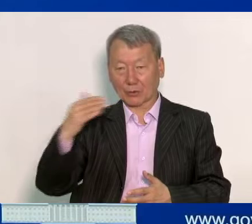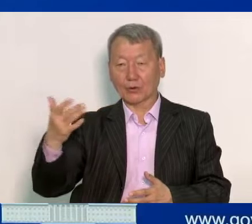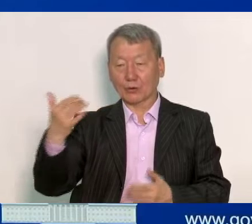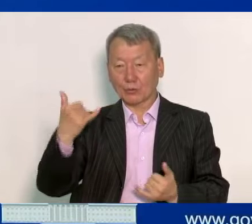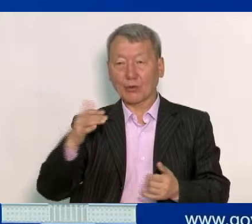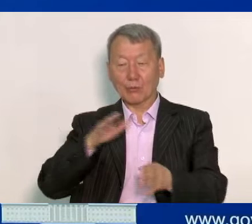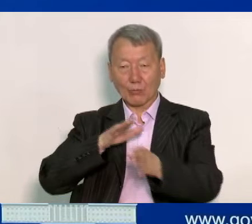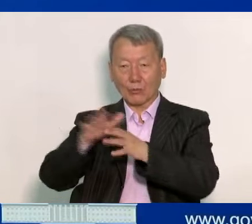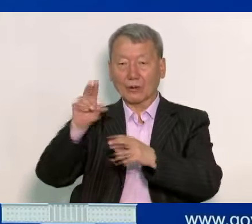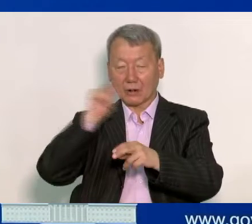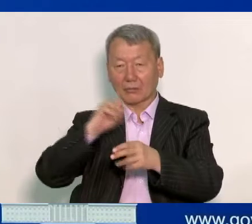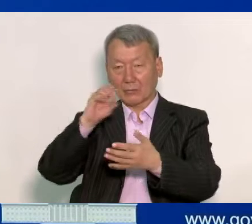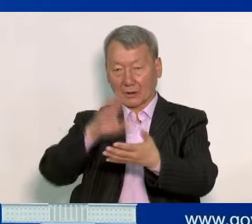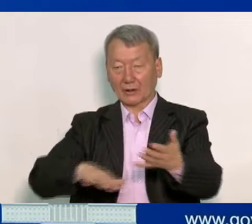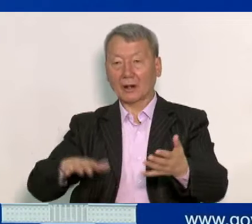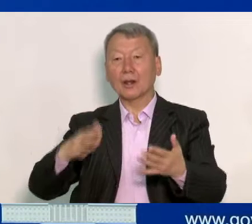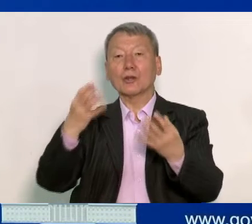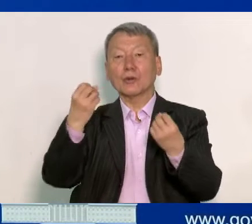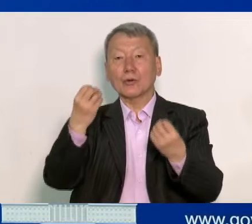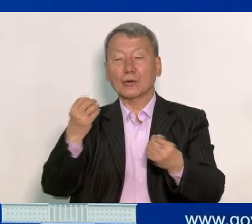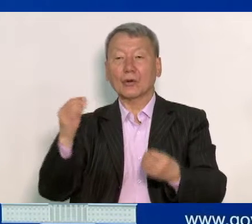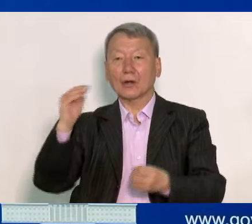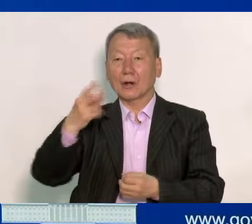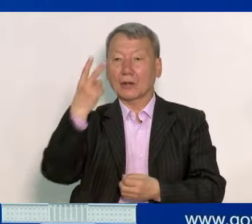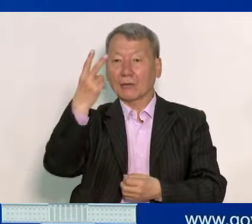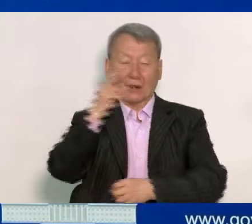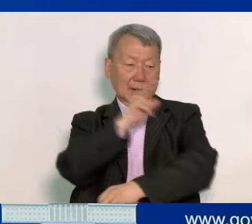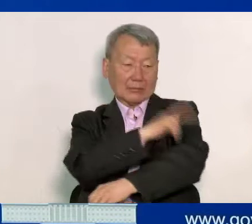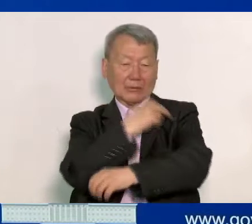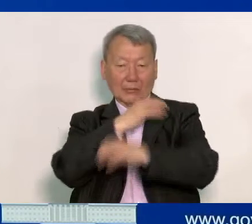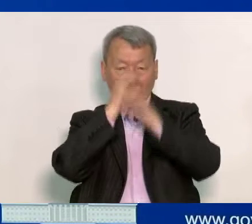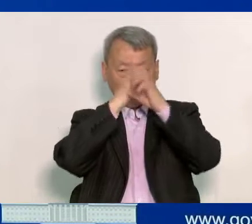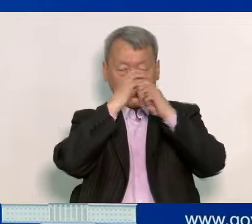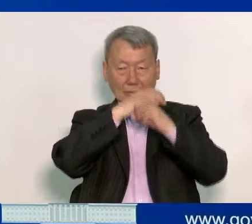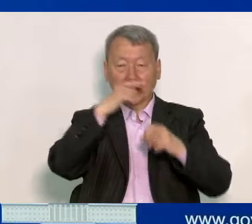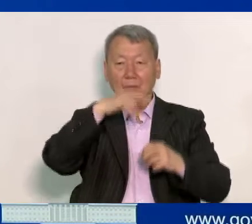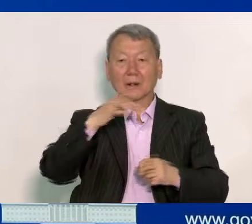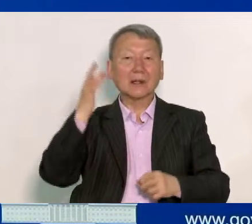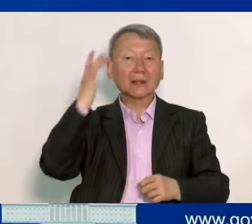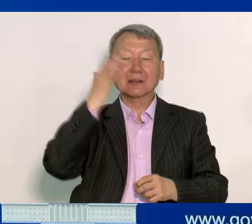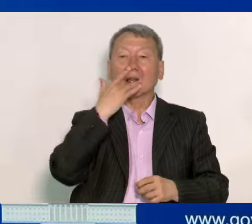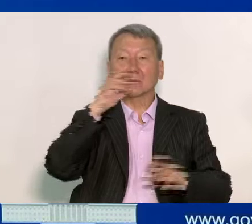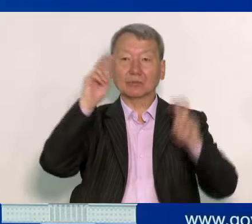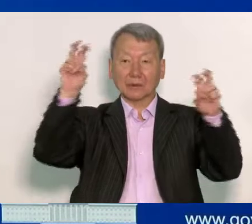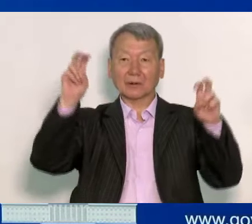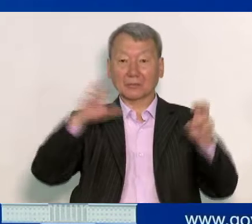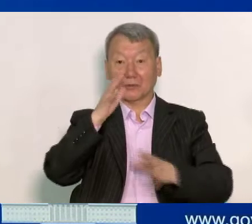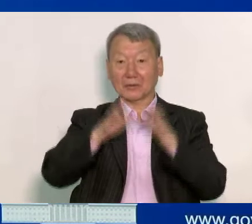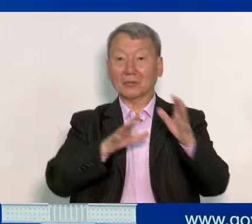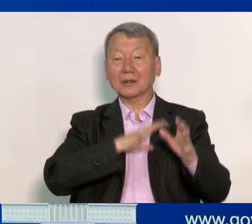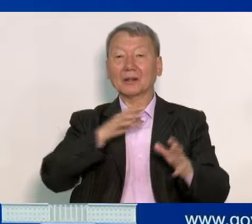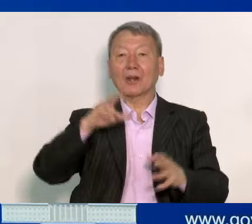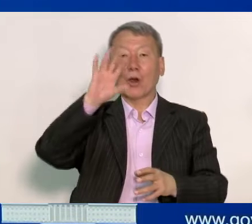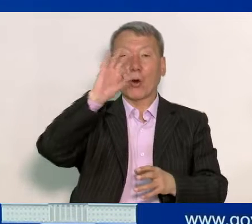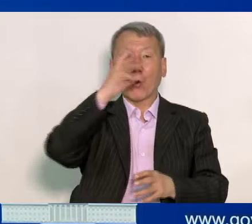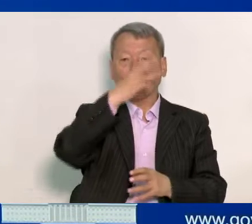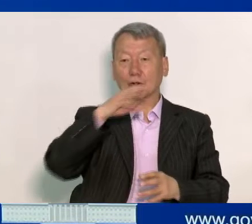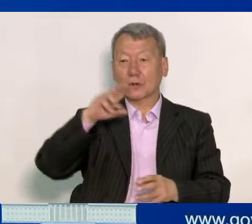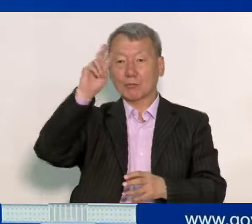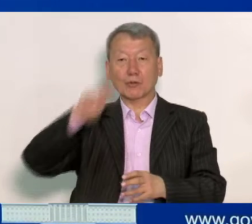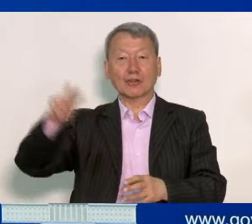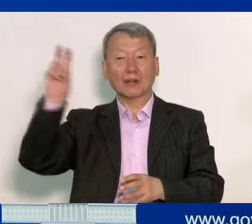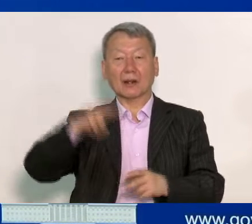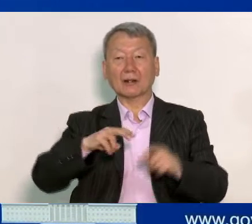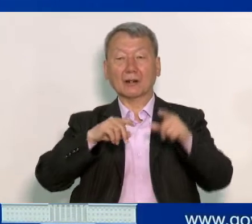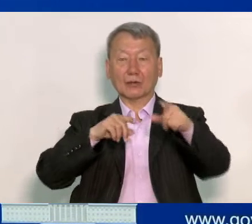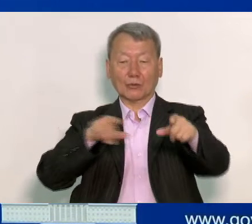азыр толугу менен ишке ашырып атабыз. Мындан сырткары биздин 2 лаборатория жана улуттук статусу бар деп атпайбызбы? Ошо менен Бишкекте 2 лаборатория